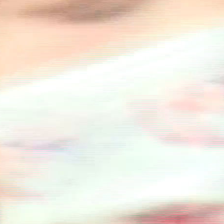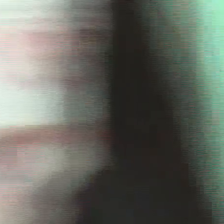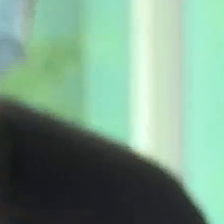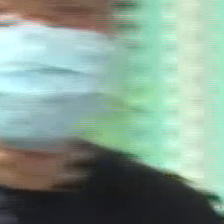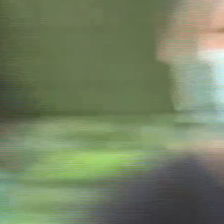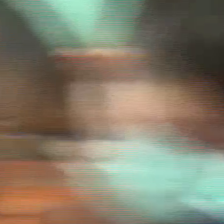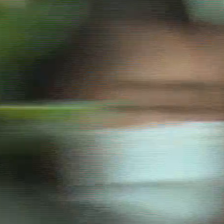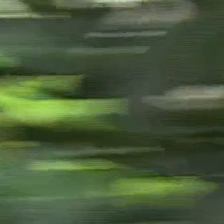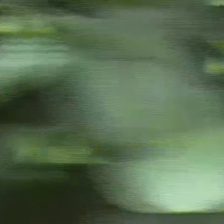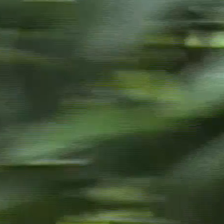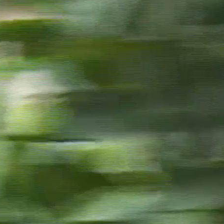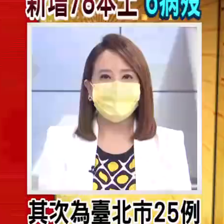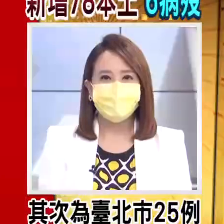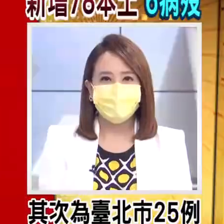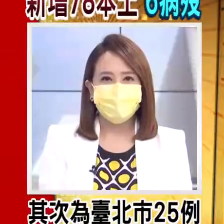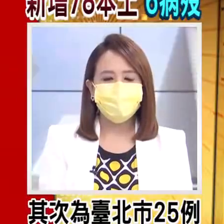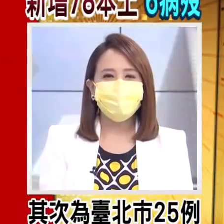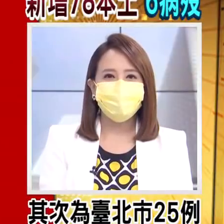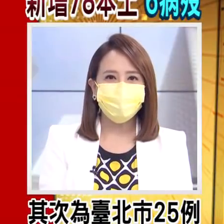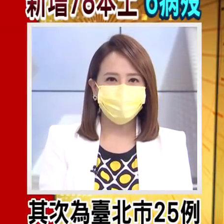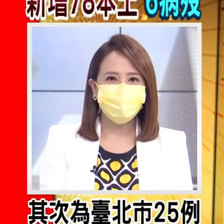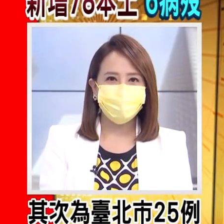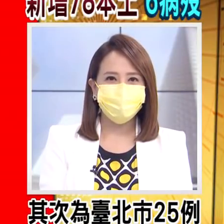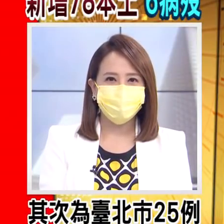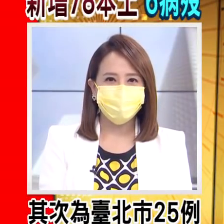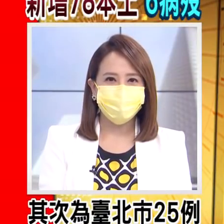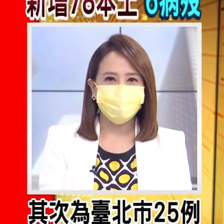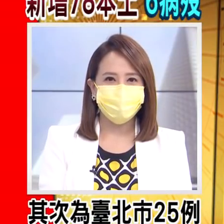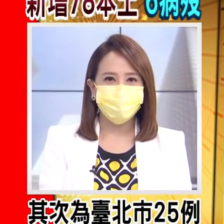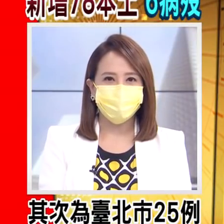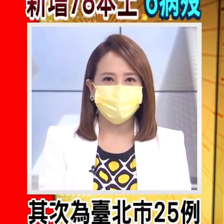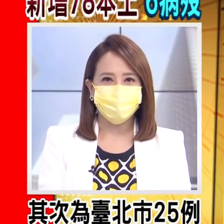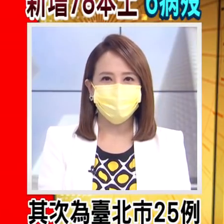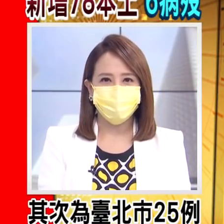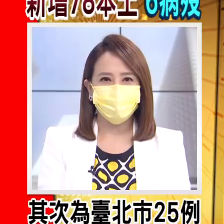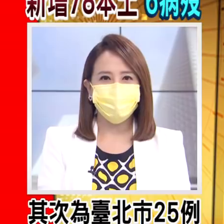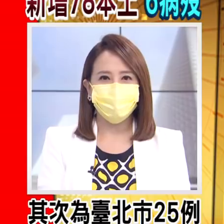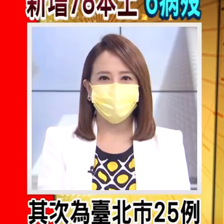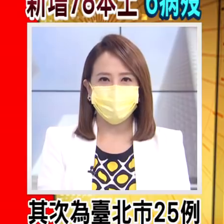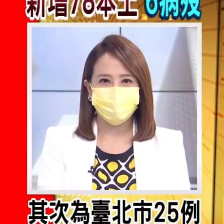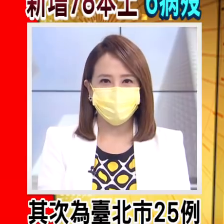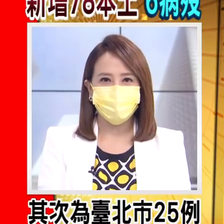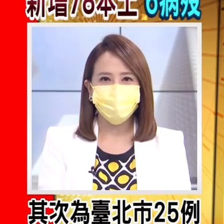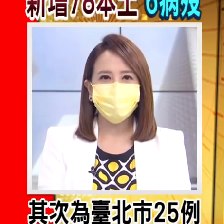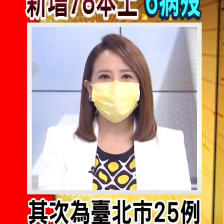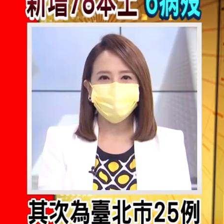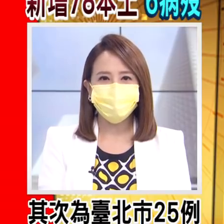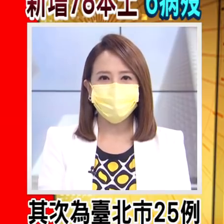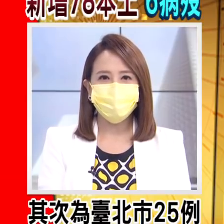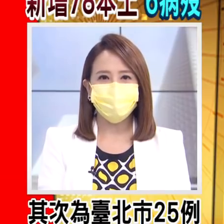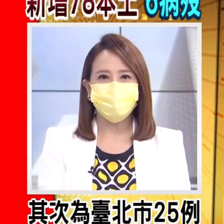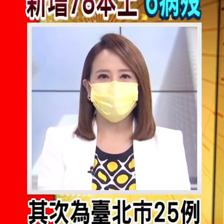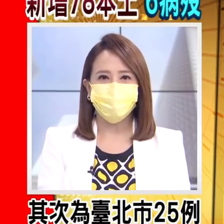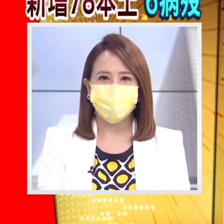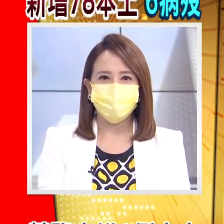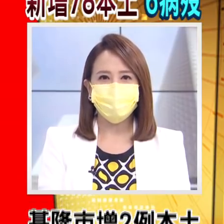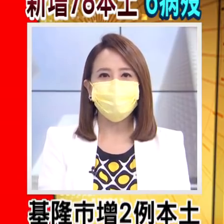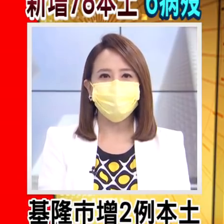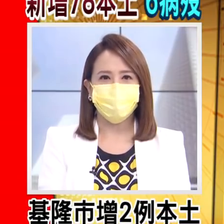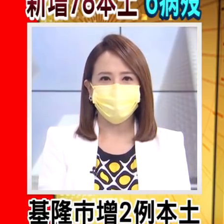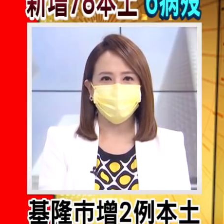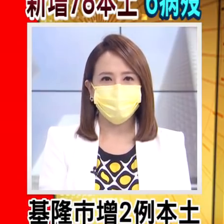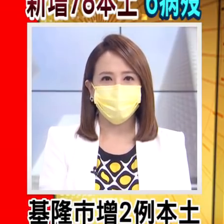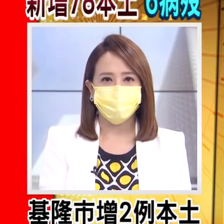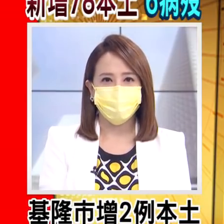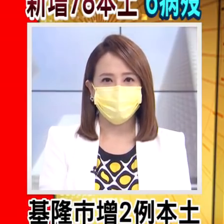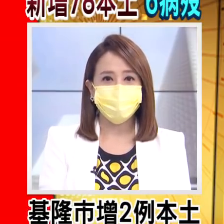匡伟、嘉琪台北采访报道。 三级警戒到现在，不少店家已经面临了严重的经营危机，而中南部部分疫情比较缓和的